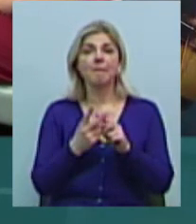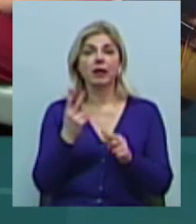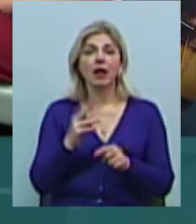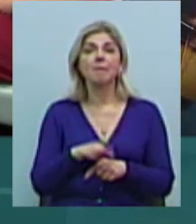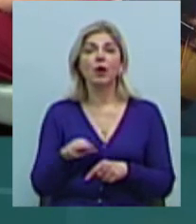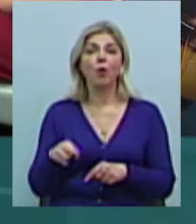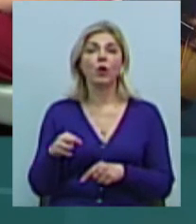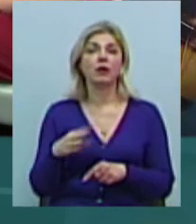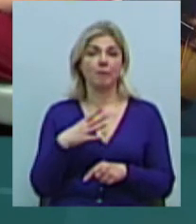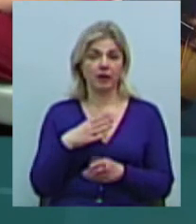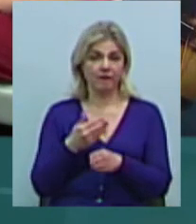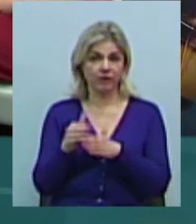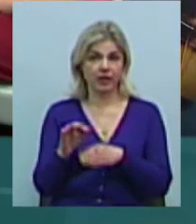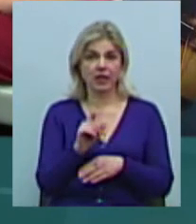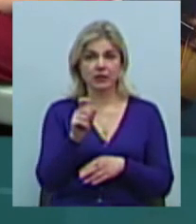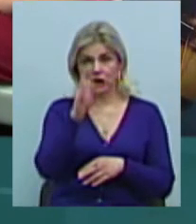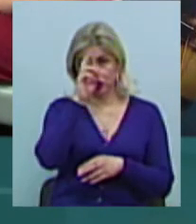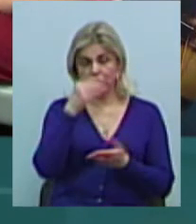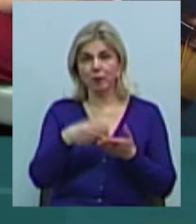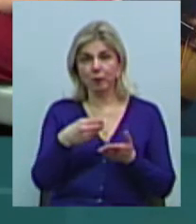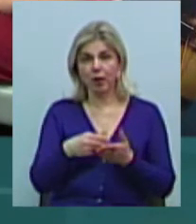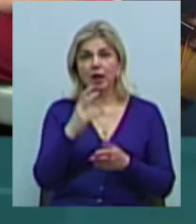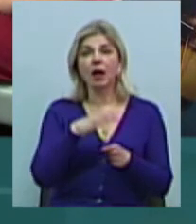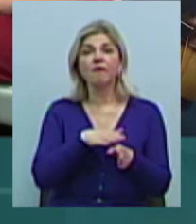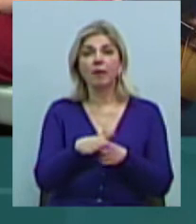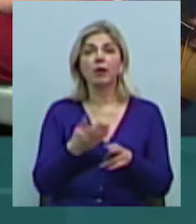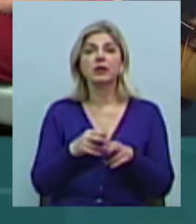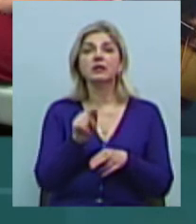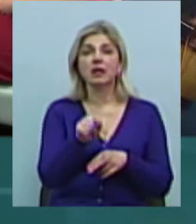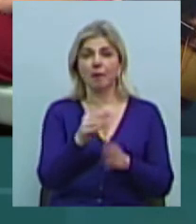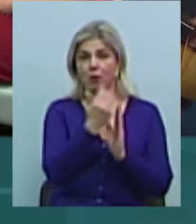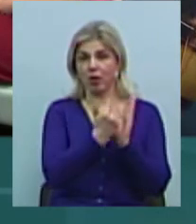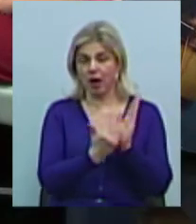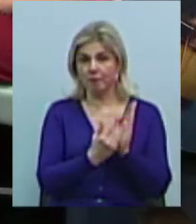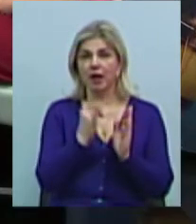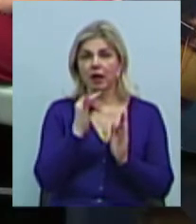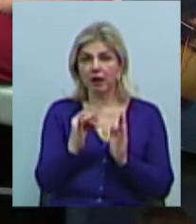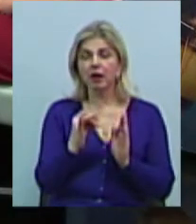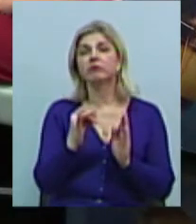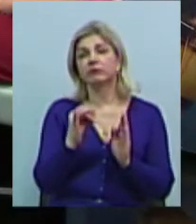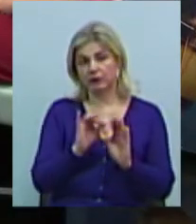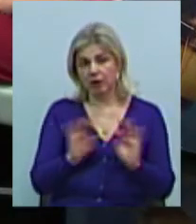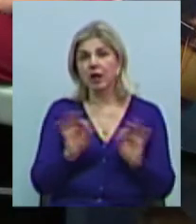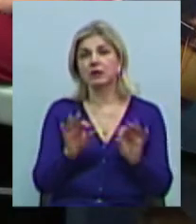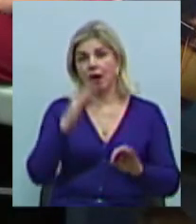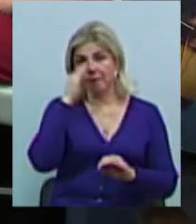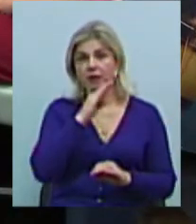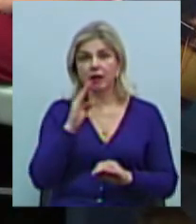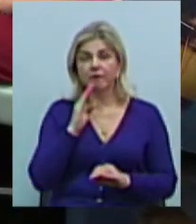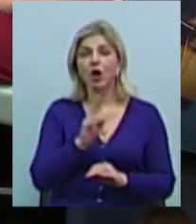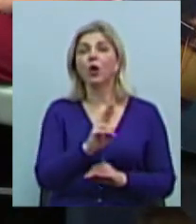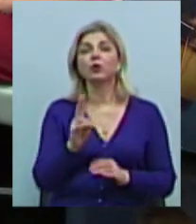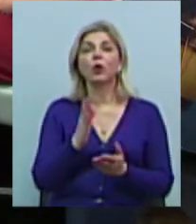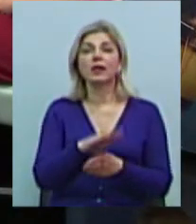1,5 мільйона було виділено з державного бюджету на реалізацію цієї програми. І по відгукам батьків, які знаходились в цих центрах,